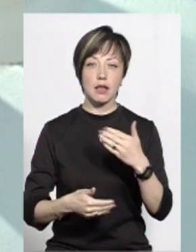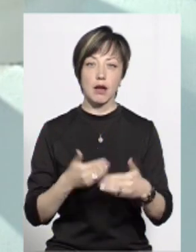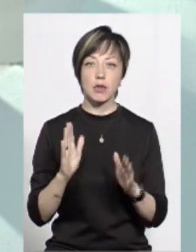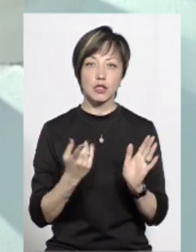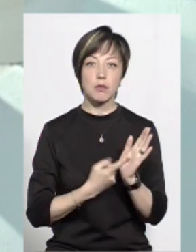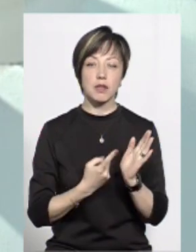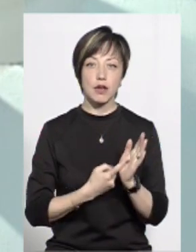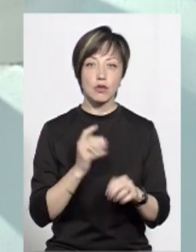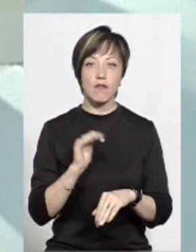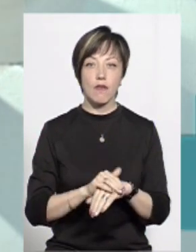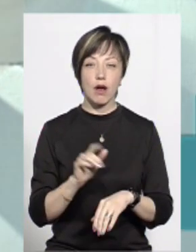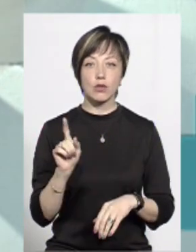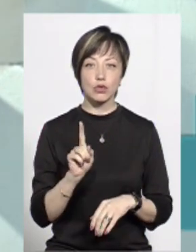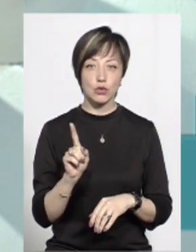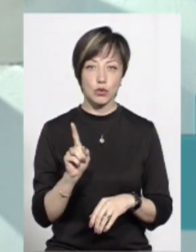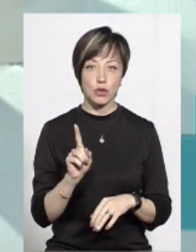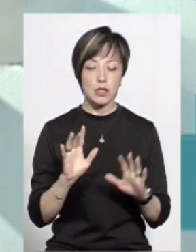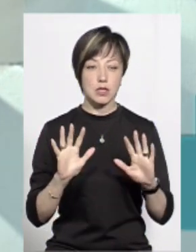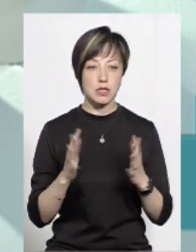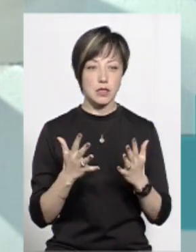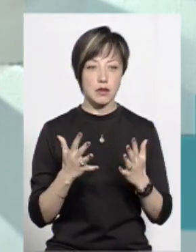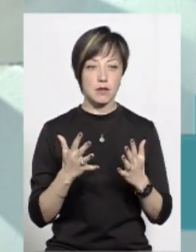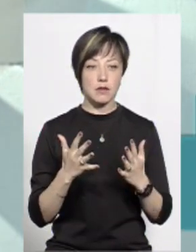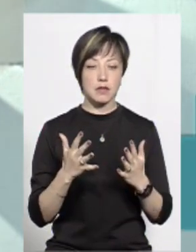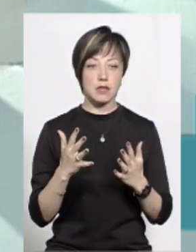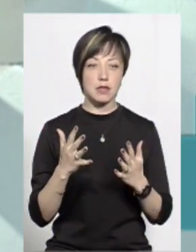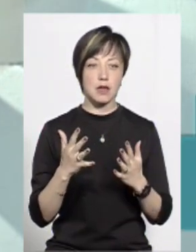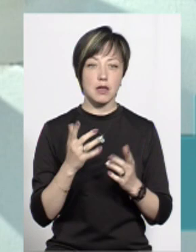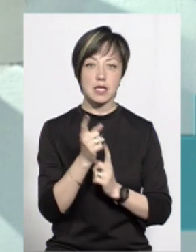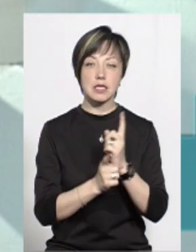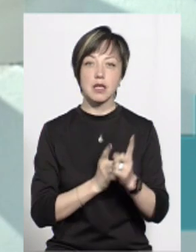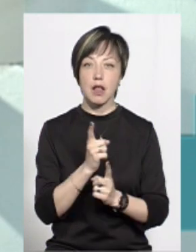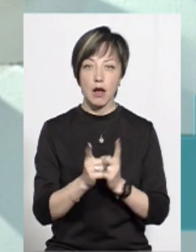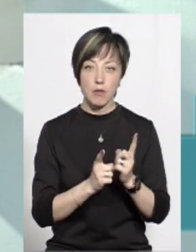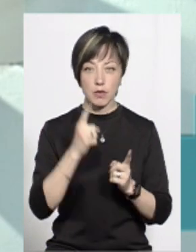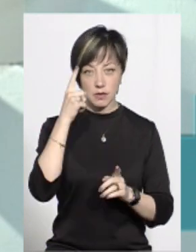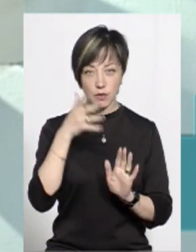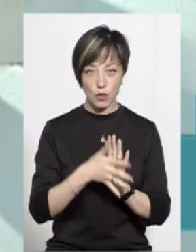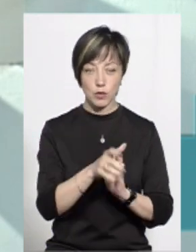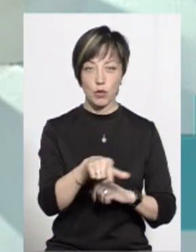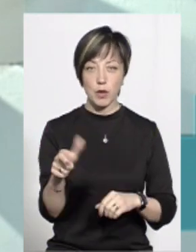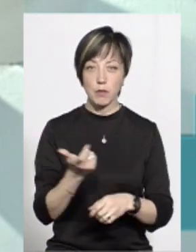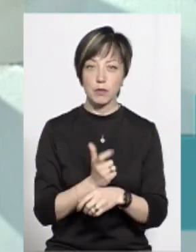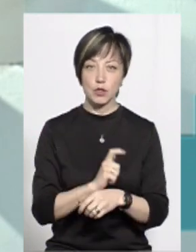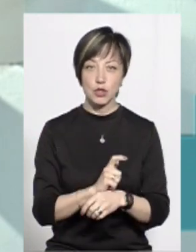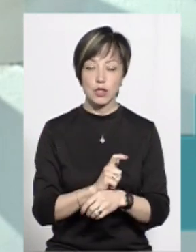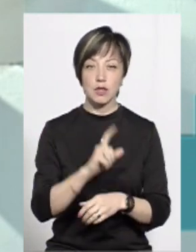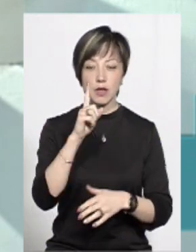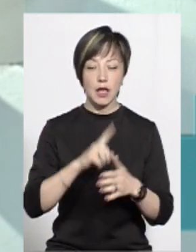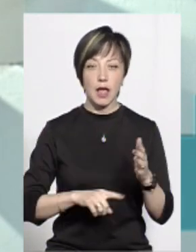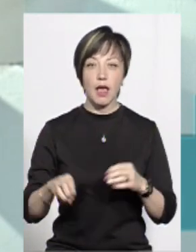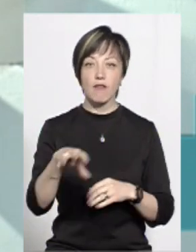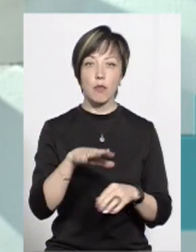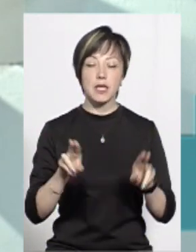лише підтверджує той факт, що стався злам у свідомості громадян, і переважна їх і більшість сповідує